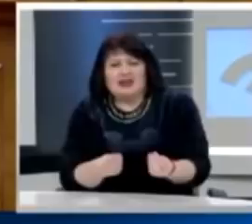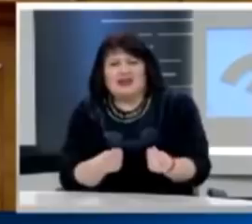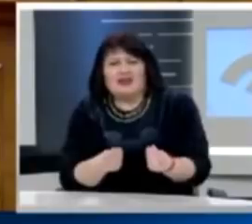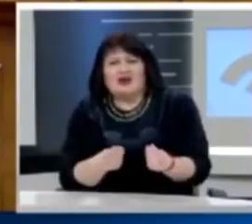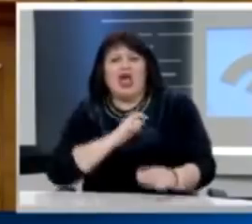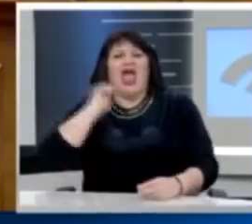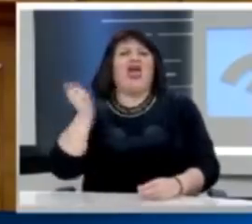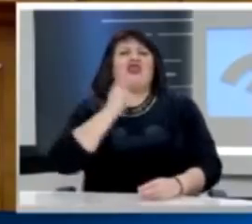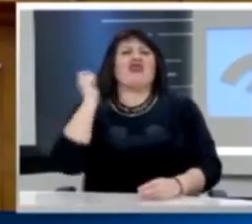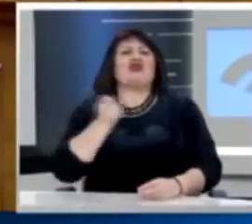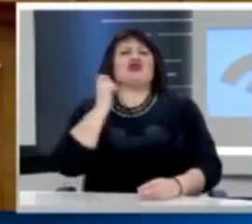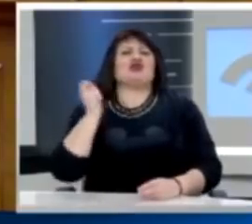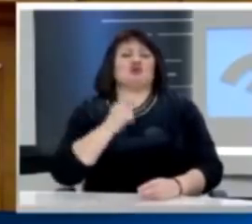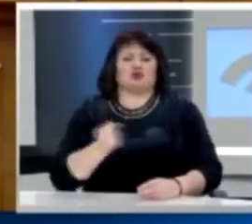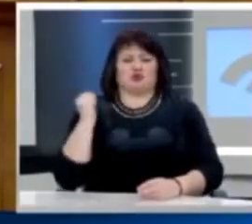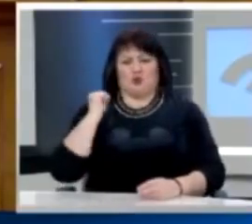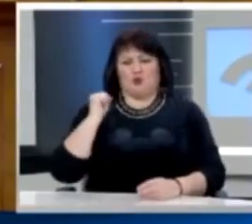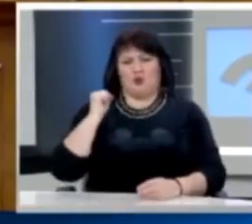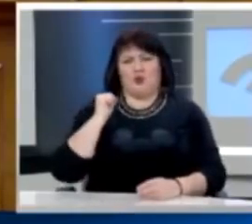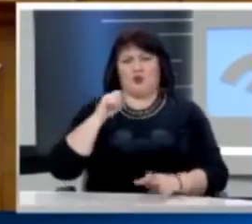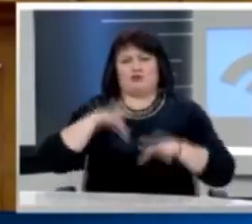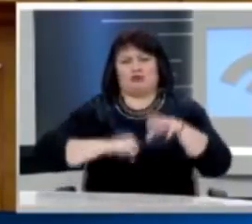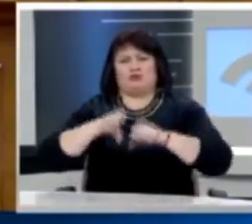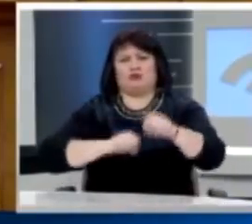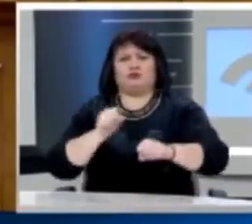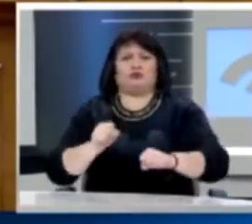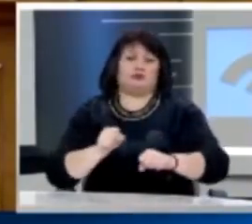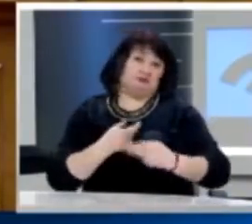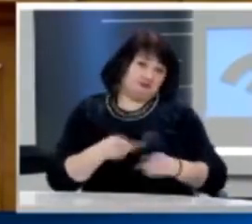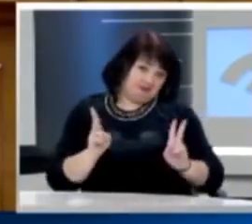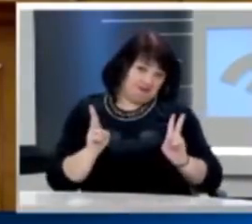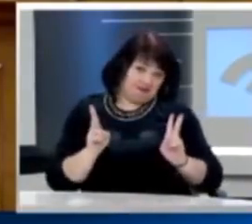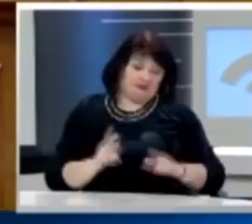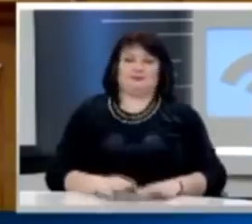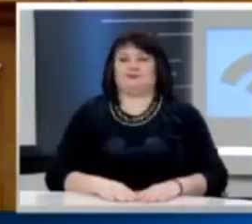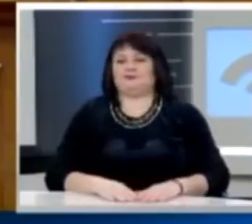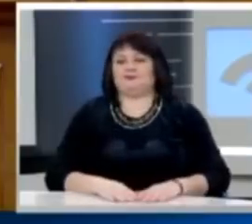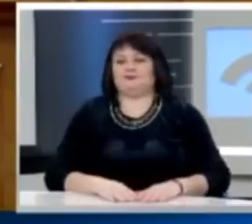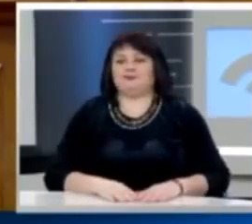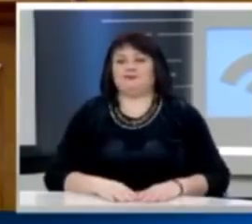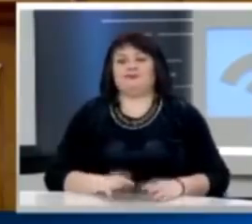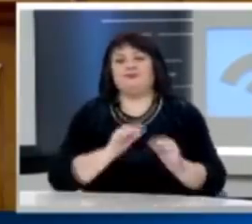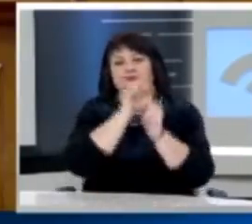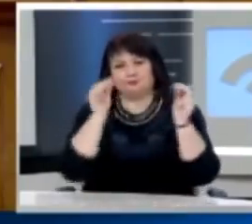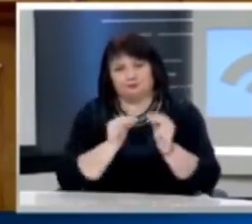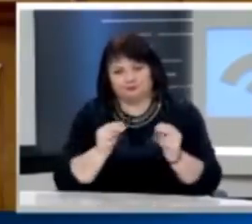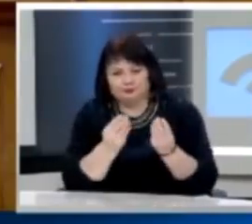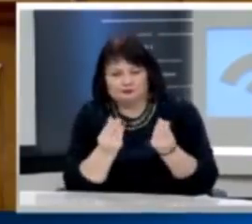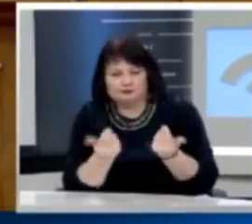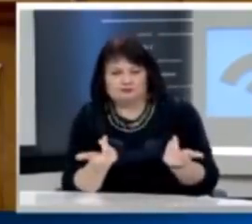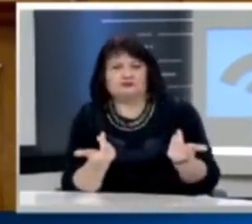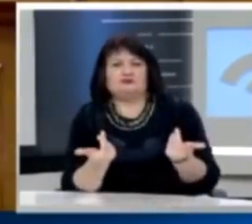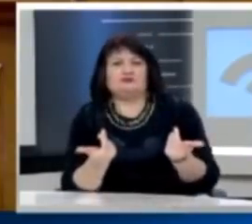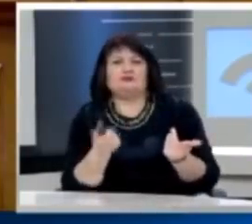του εθνικισμού, του αλυτρωτισμού από όλες τις πλευρές. Έτσι άλλωστε πάντα προχωράει